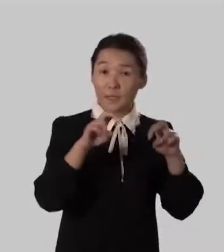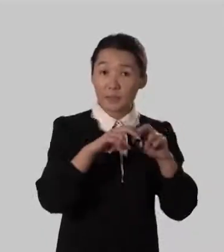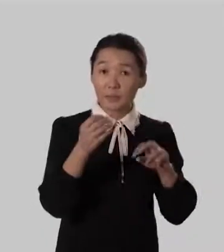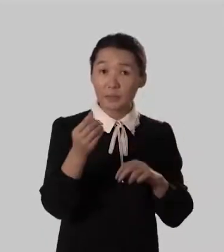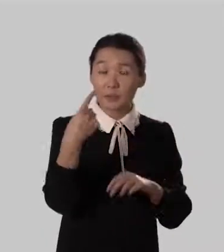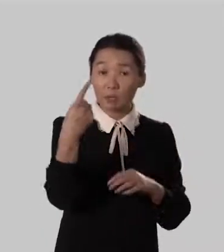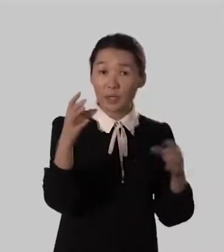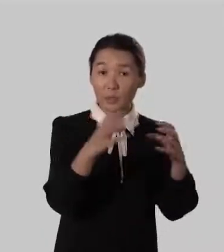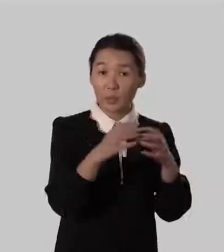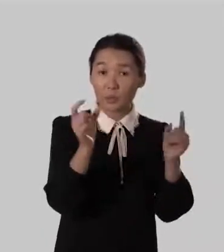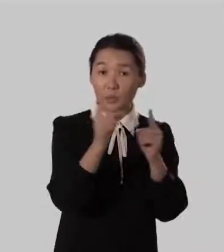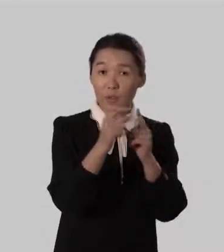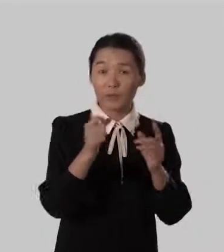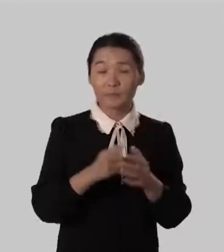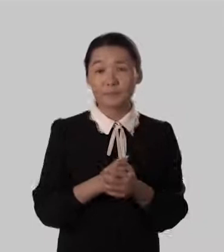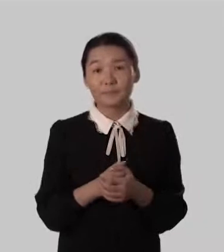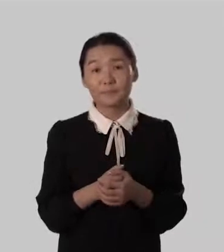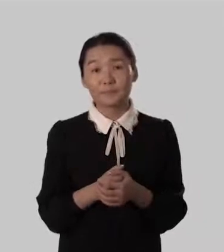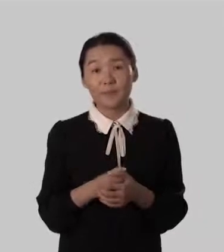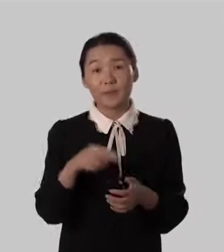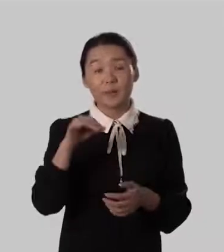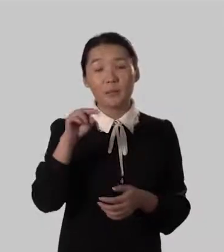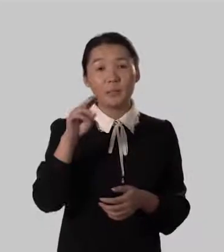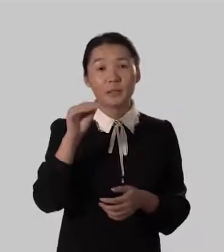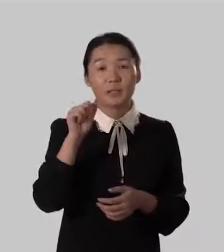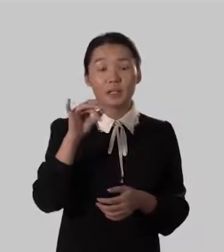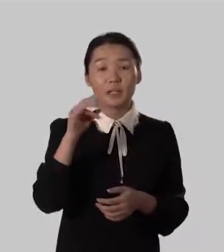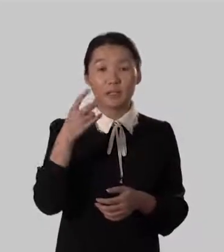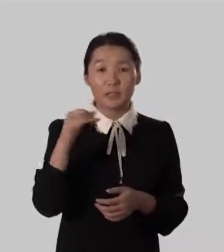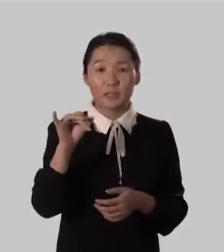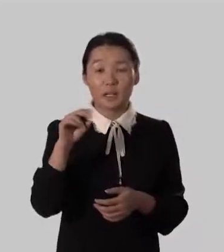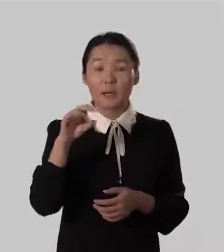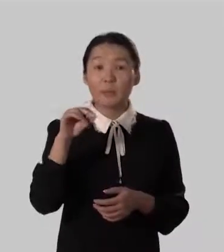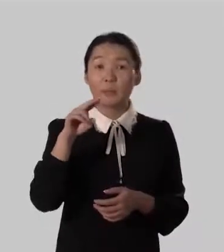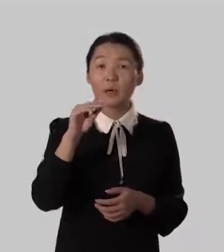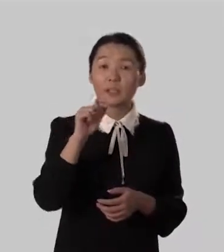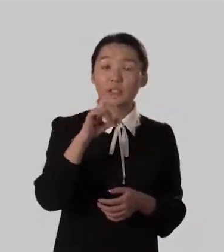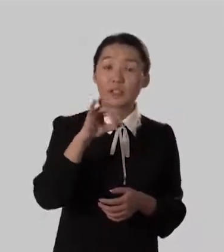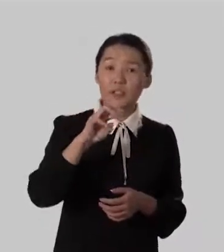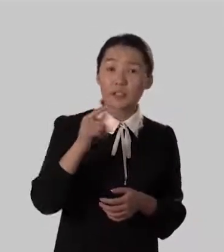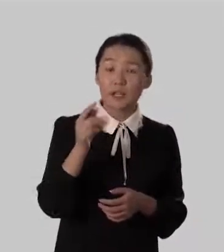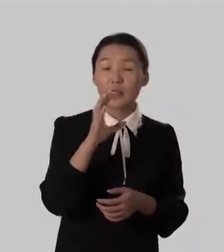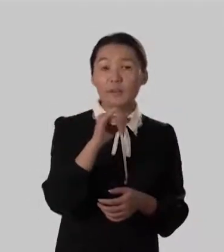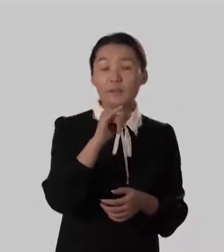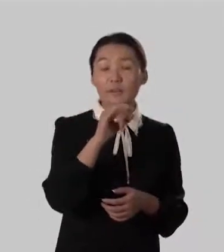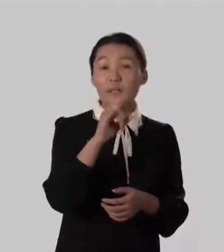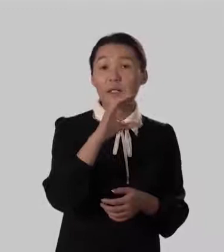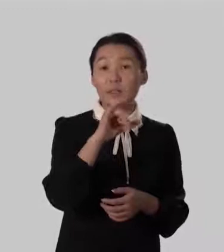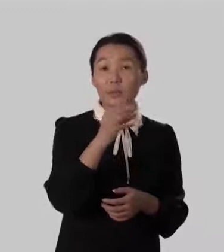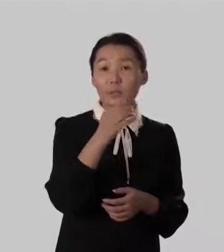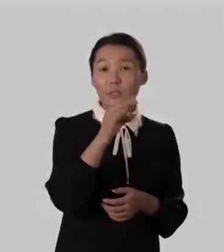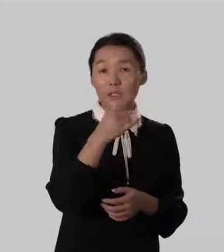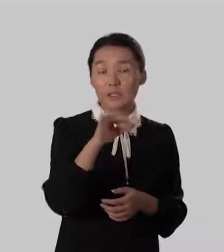рассмотрим еще группу слов поджаренной поджарить высушенный